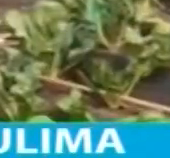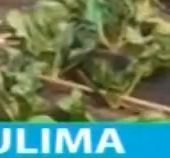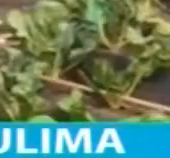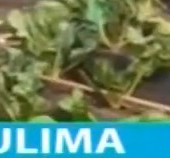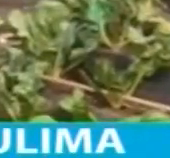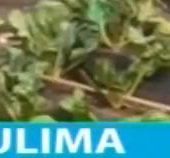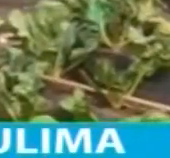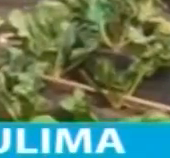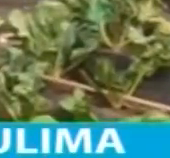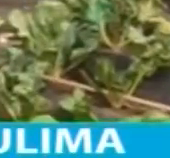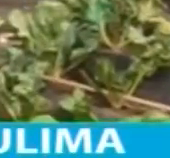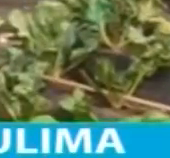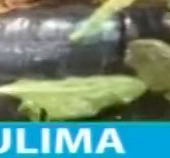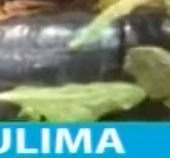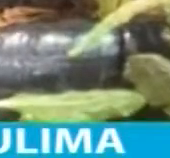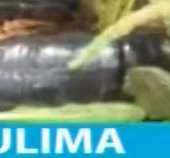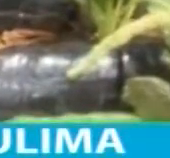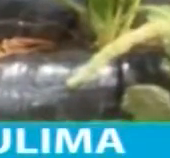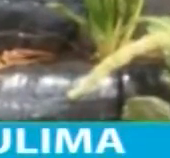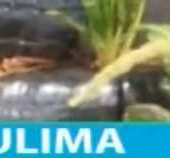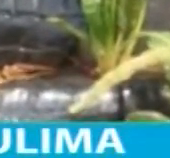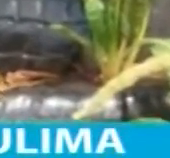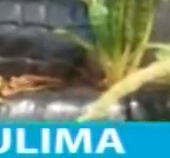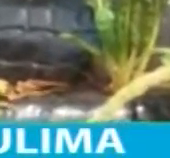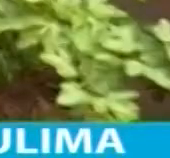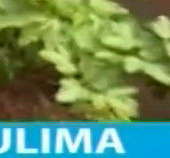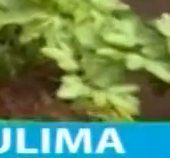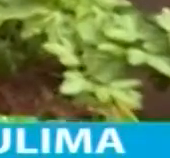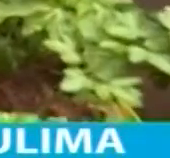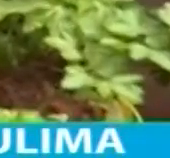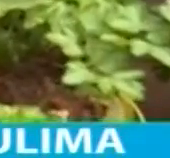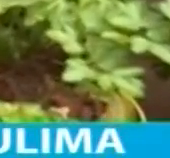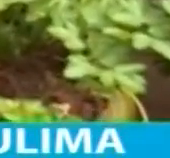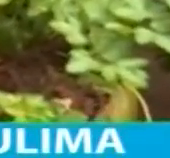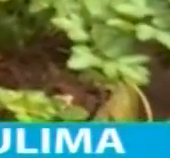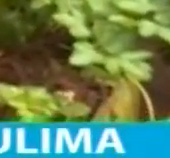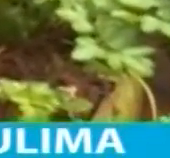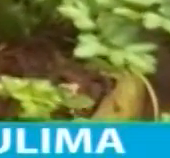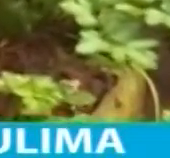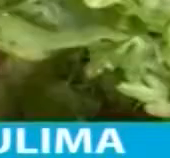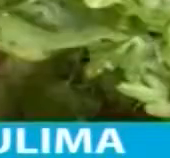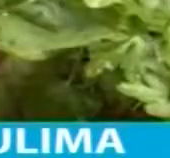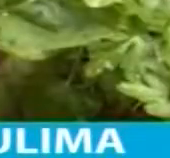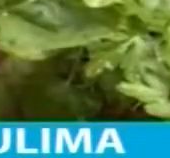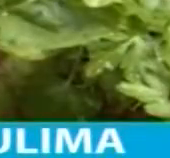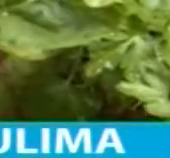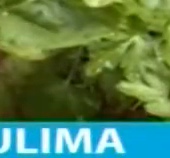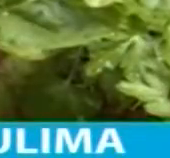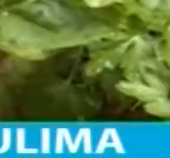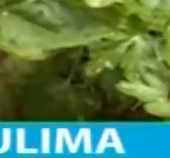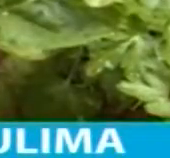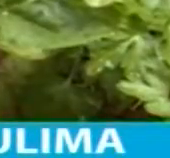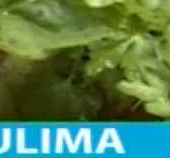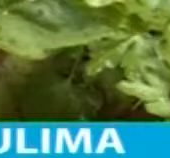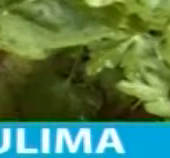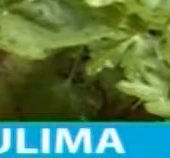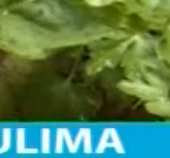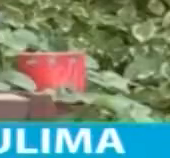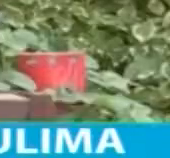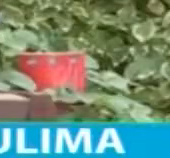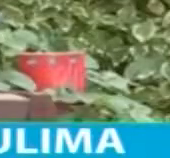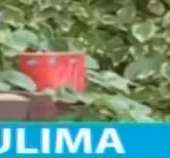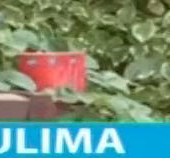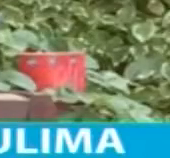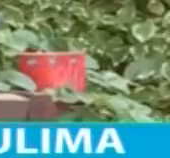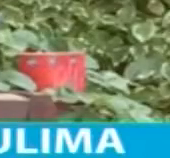naamini kilimo ni karia kama zile zingine, na is very